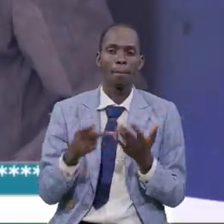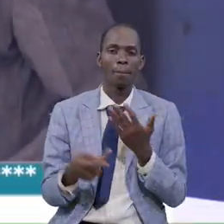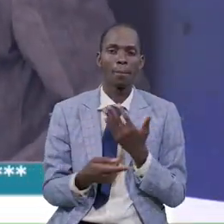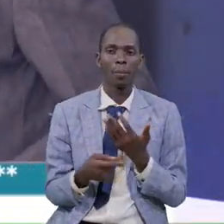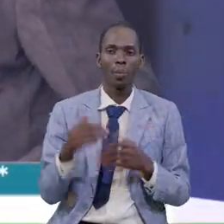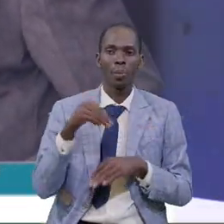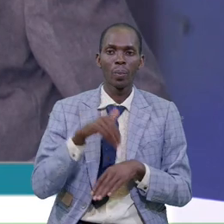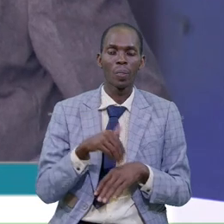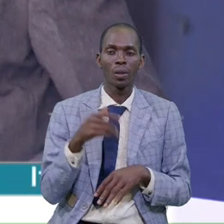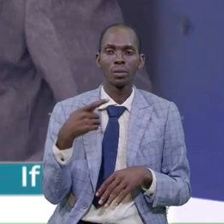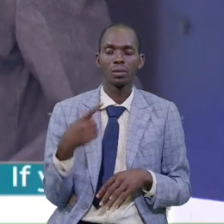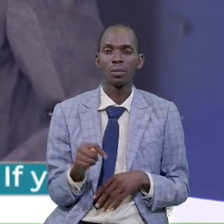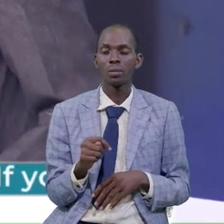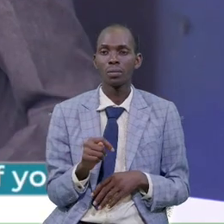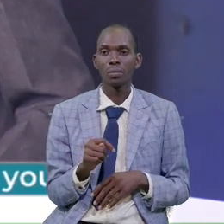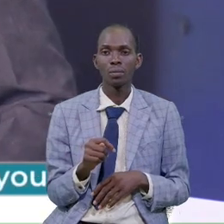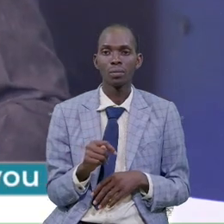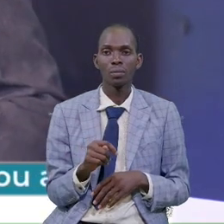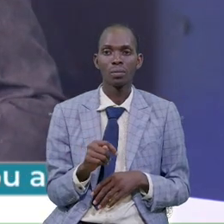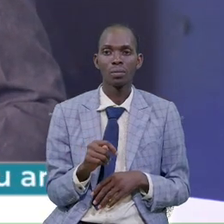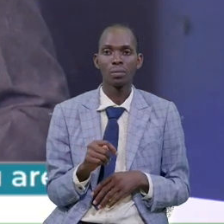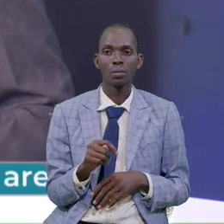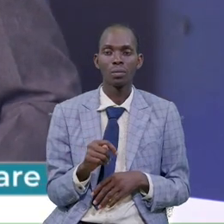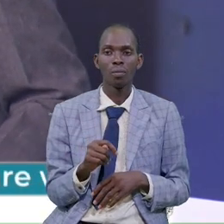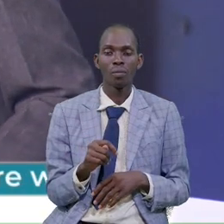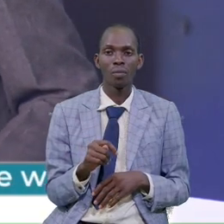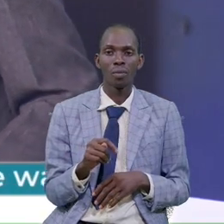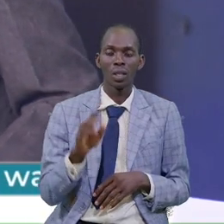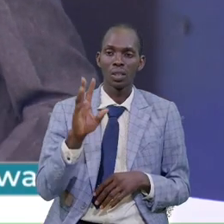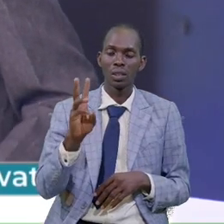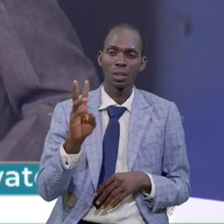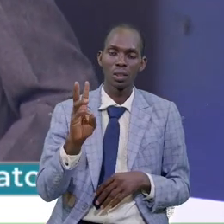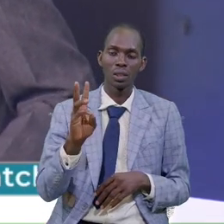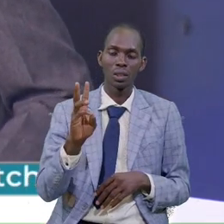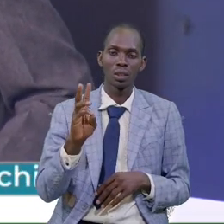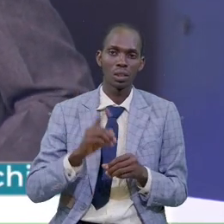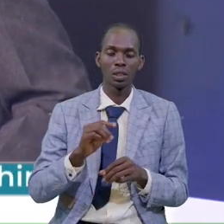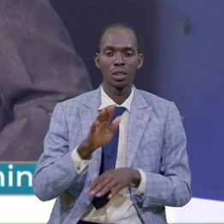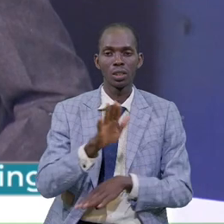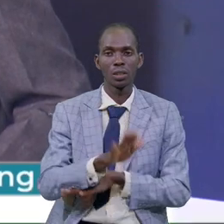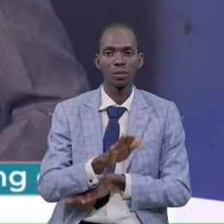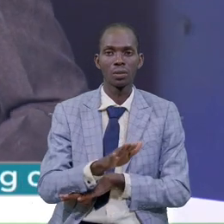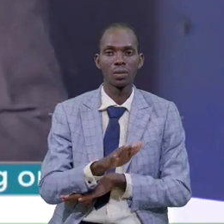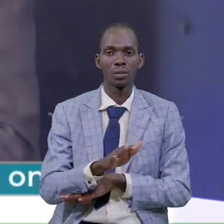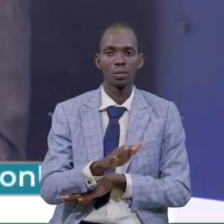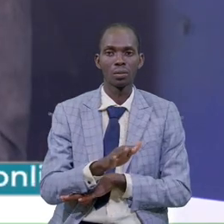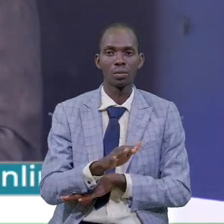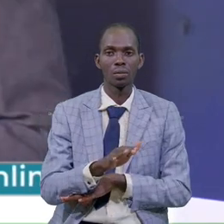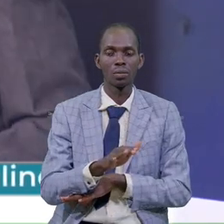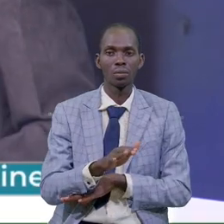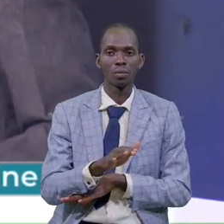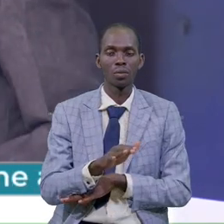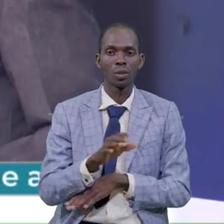KNUST, 6 p.m. de mercredi so à